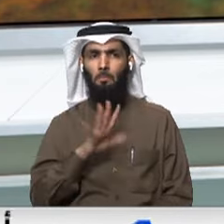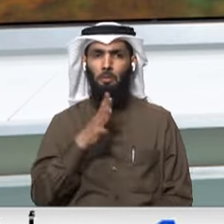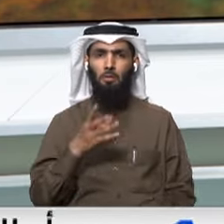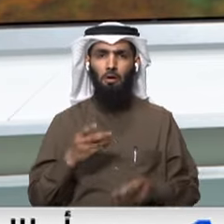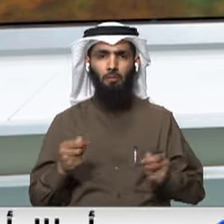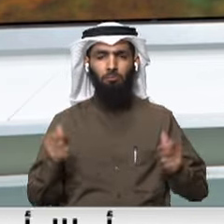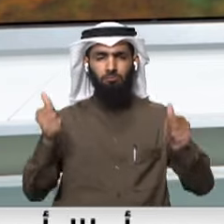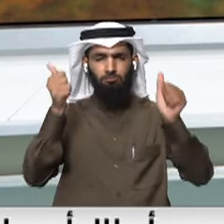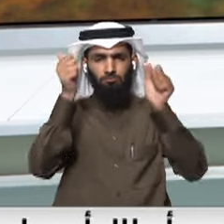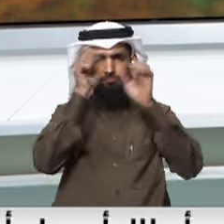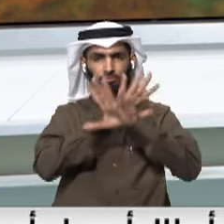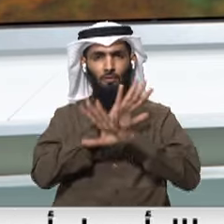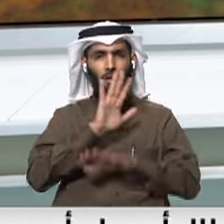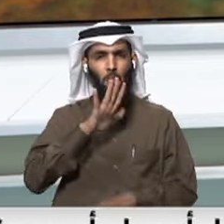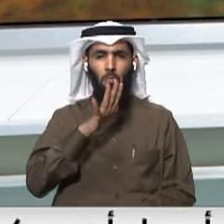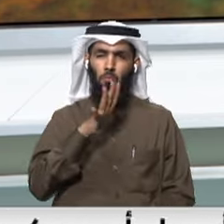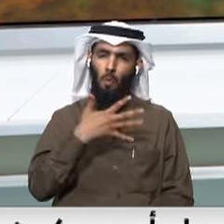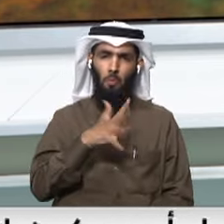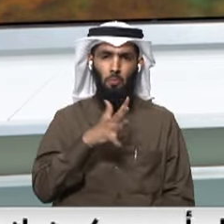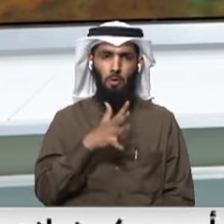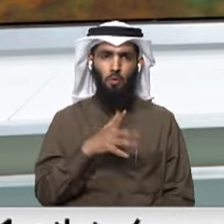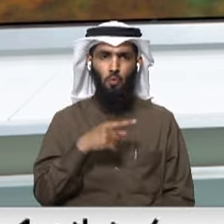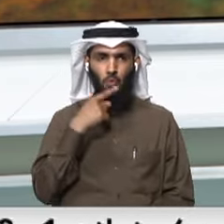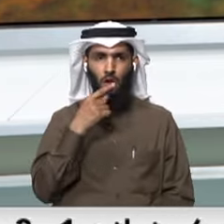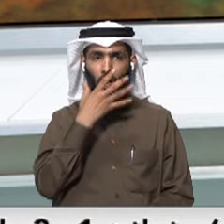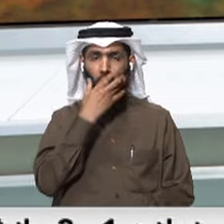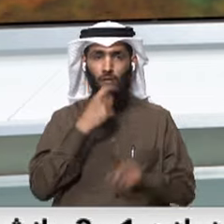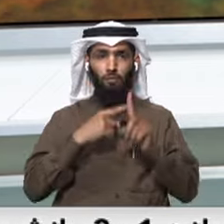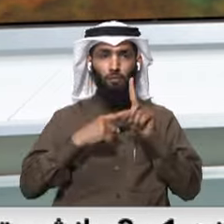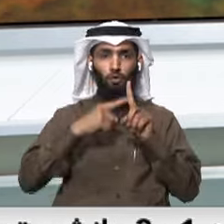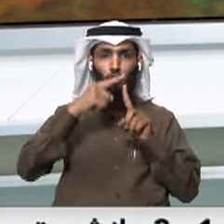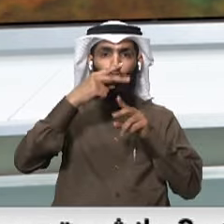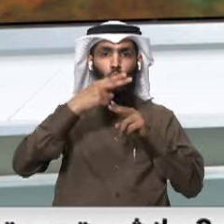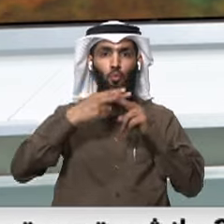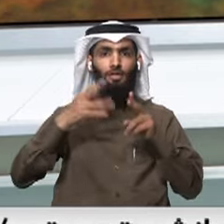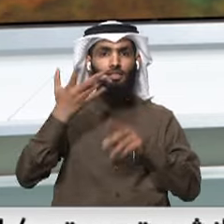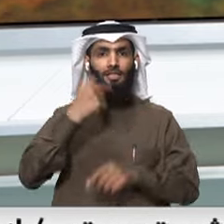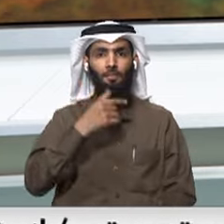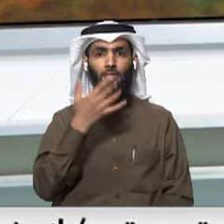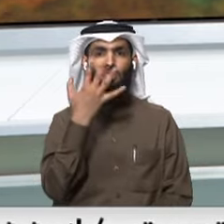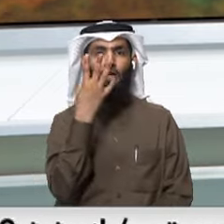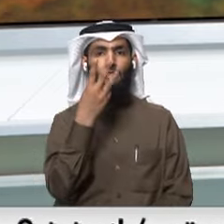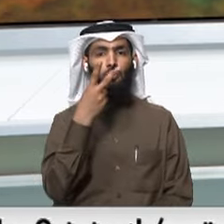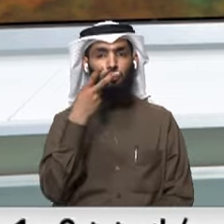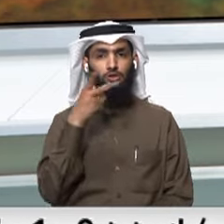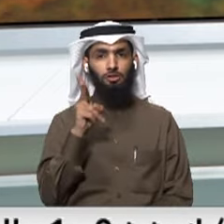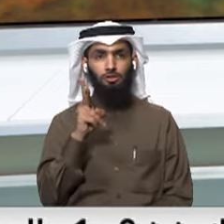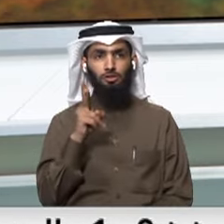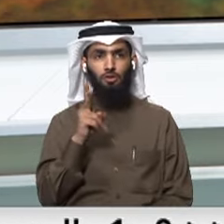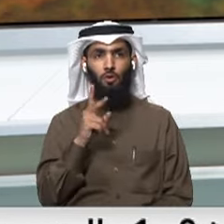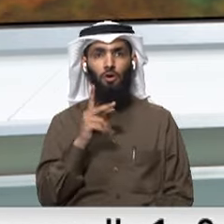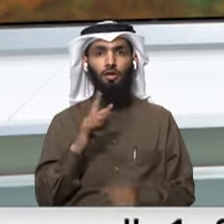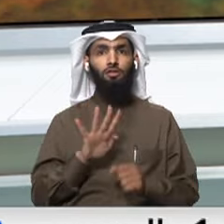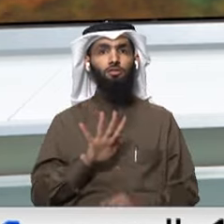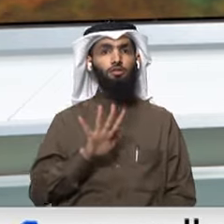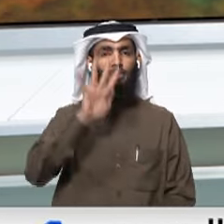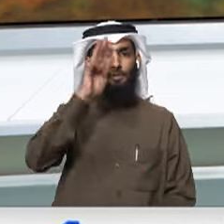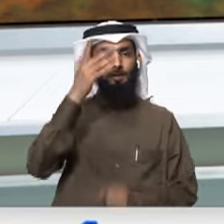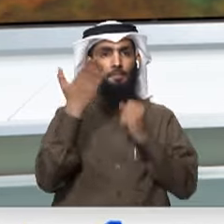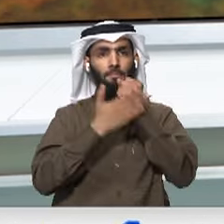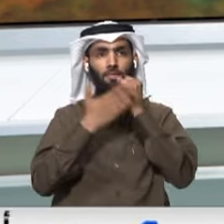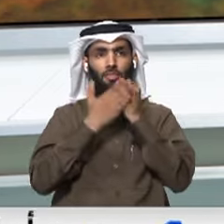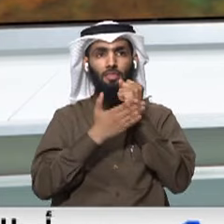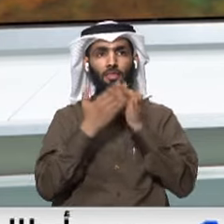خاصه على المناطق المكشوفه درجات الحراره العظمى في مدينه الكويت 23 درجه مئويه العبدلي 26 درجه